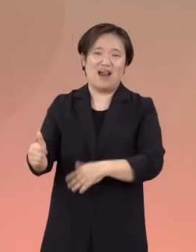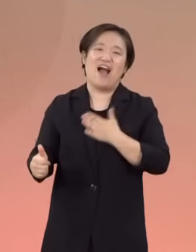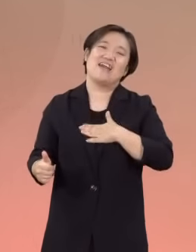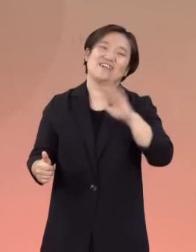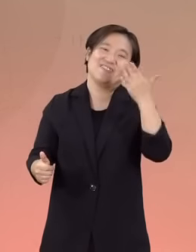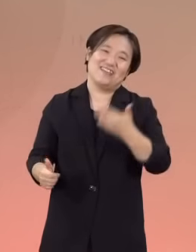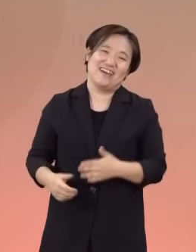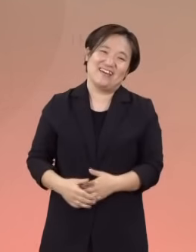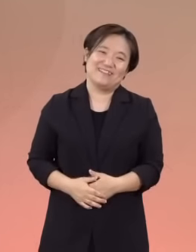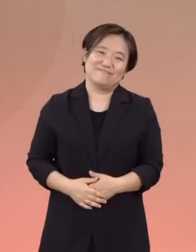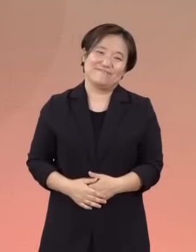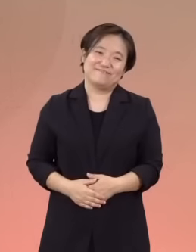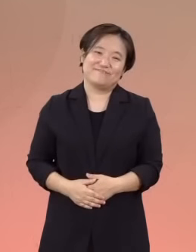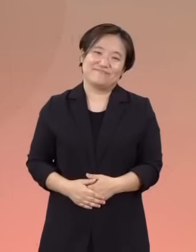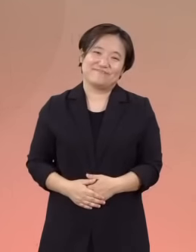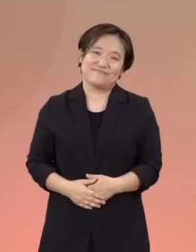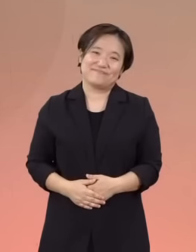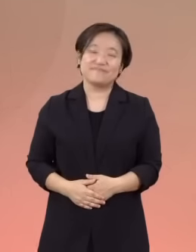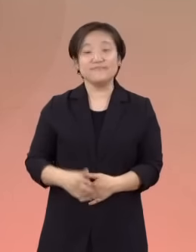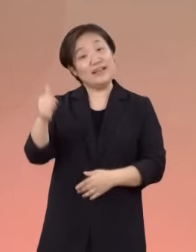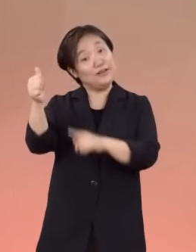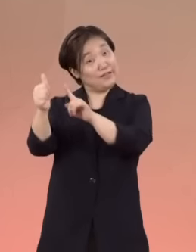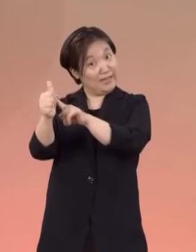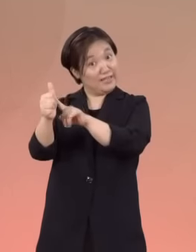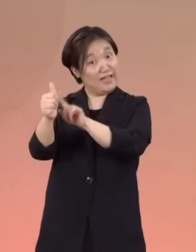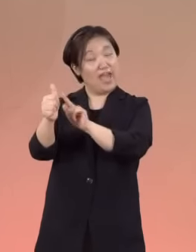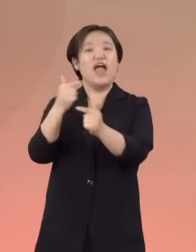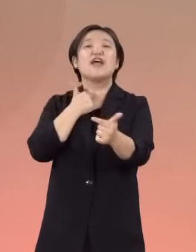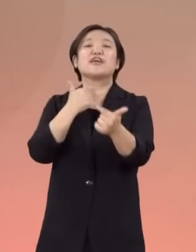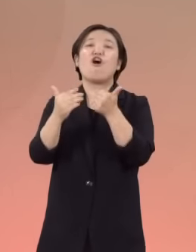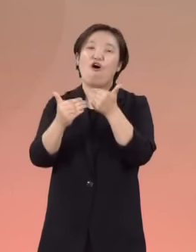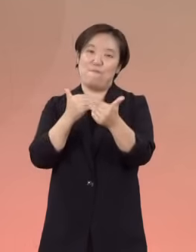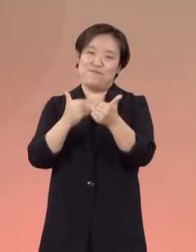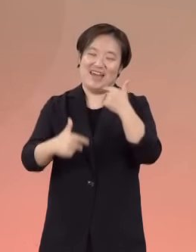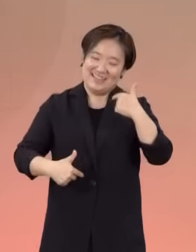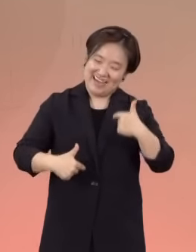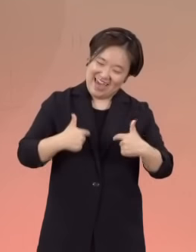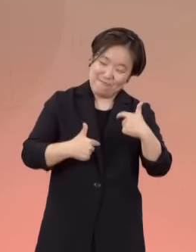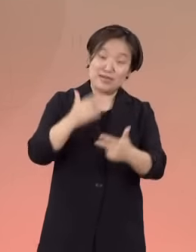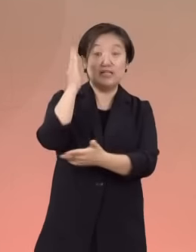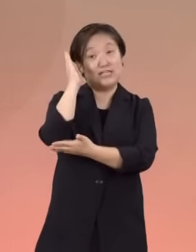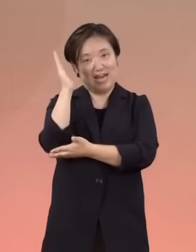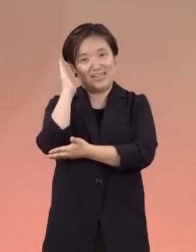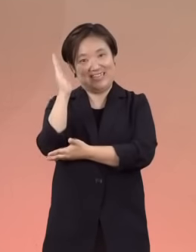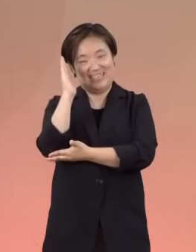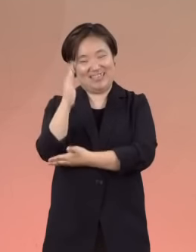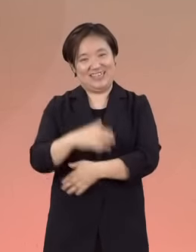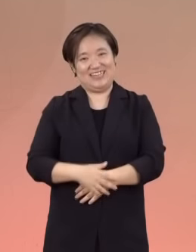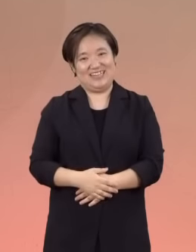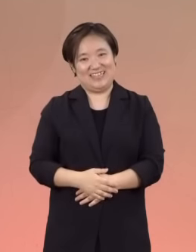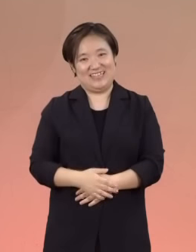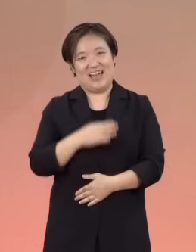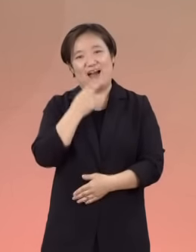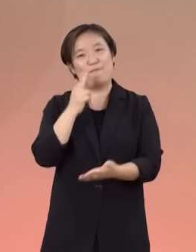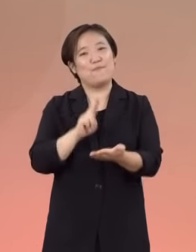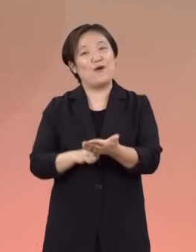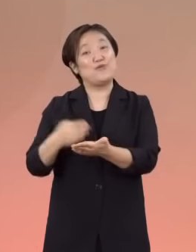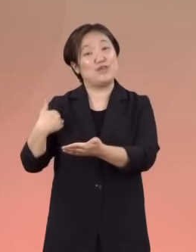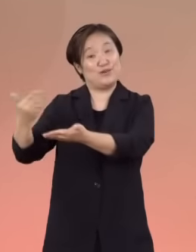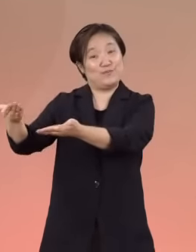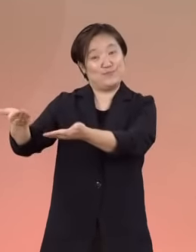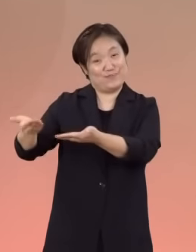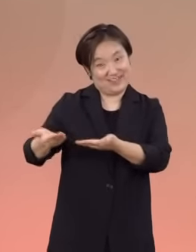주인공이셨던 이야기 당신이 또 경험한 귀신 만난 이야기 또 이제 편지로 또 재미나게